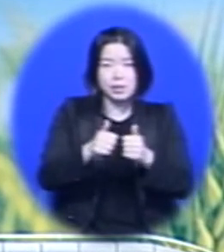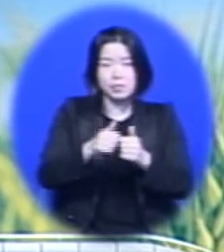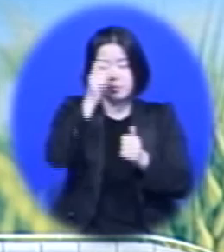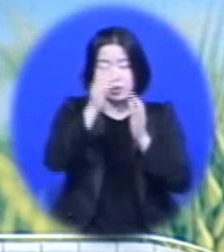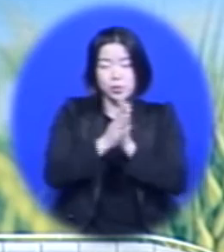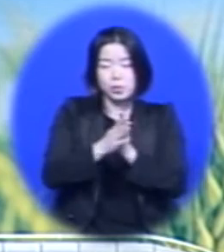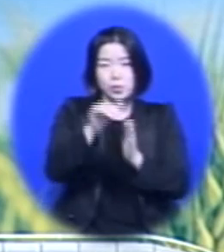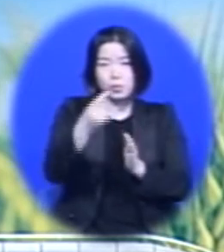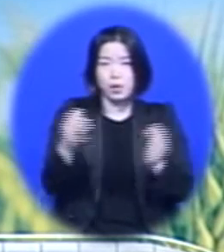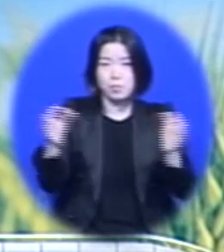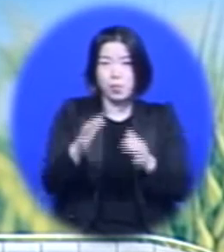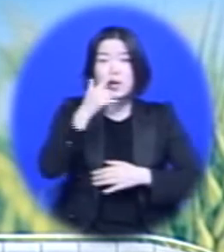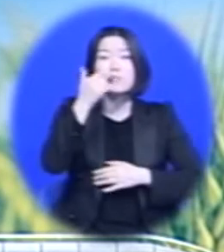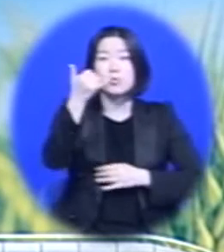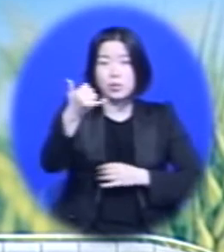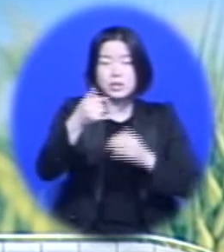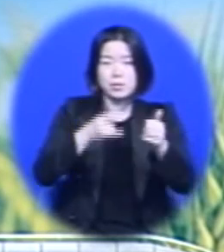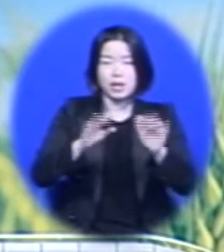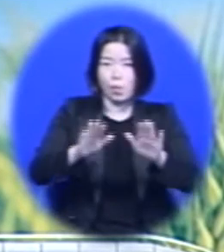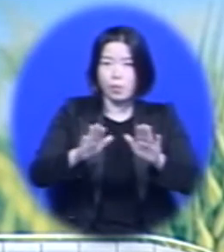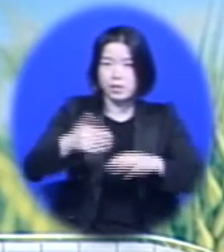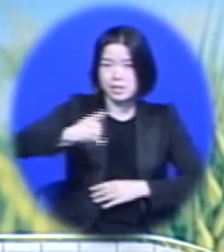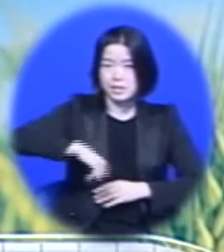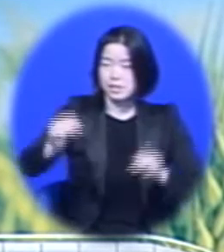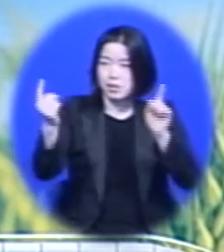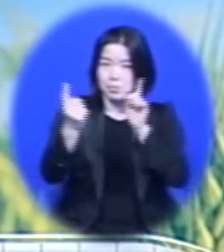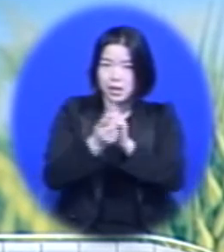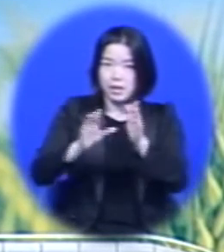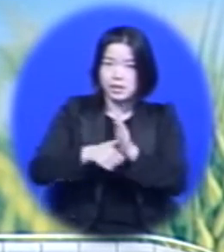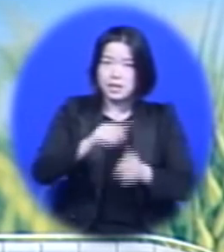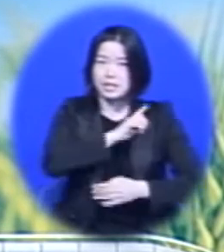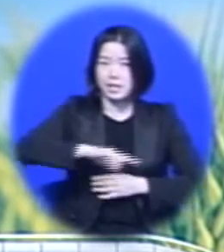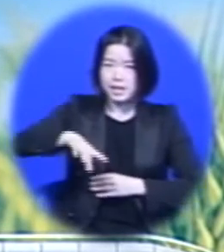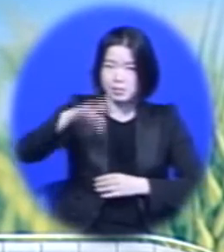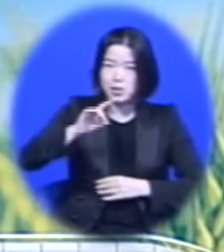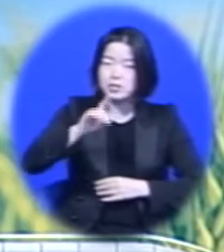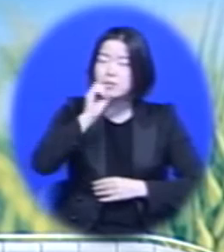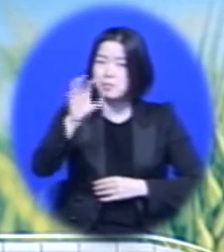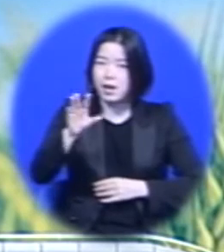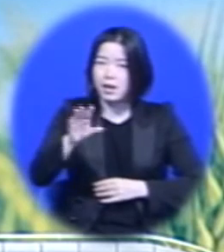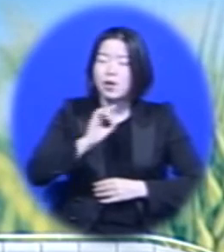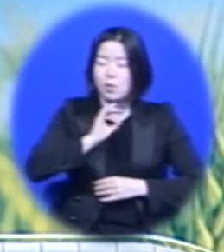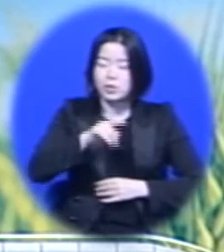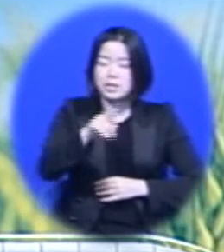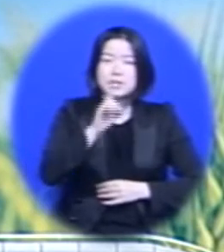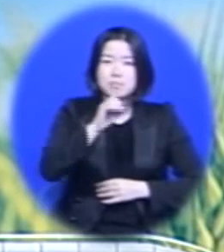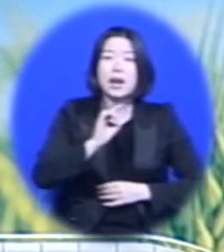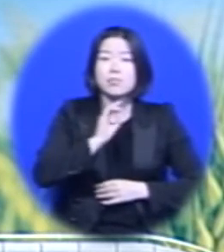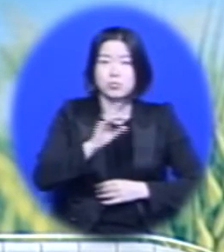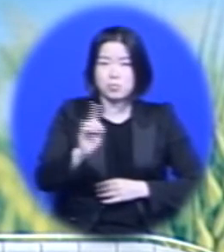학부모들에게 오늘 자녀를 만날 때 제일 먼저 할 이야기, 오직 그 말밖에는 할 것이 없는